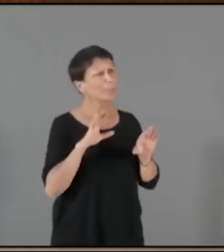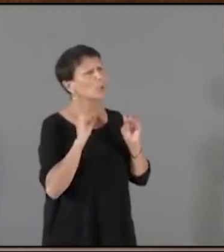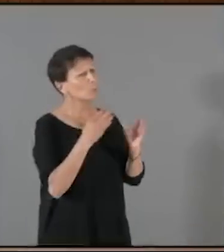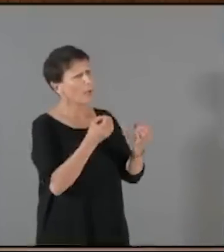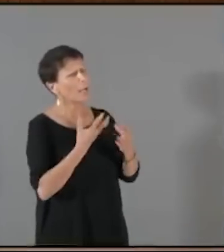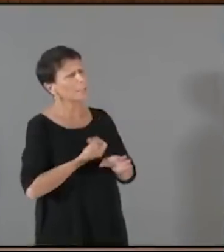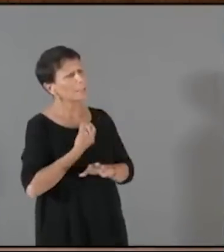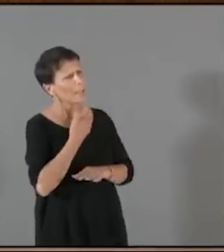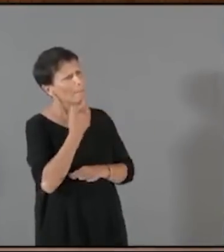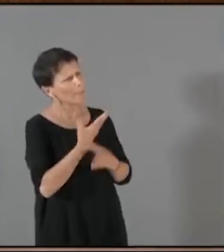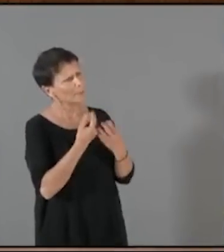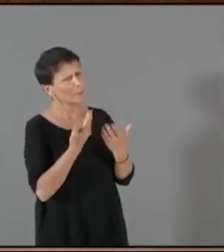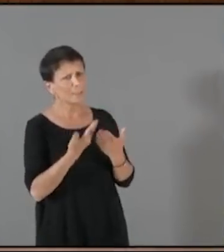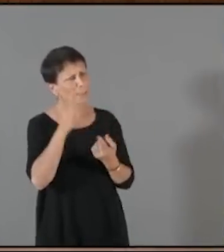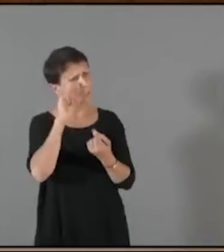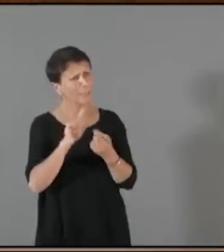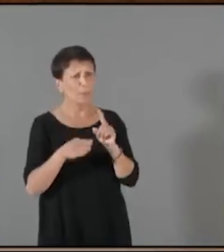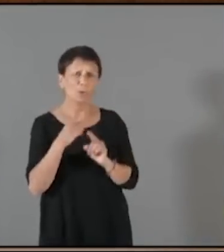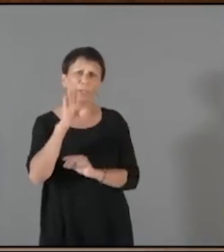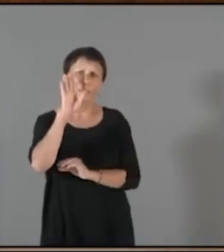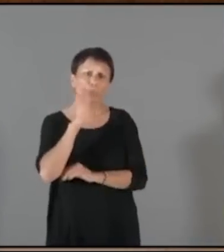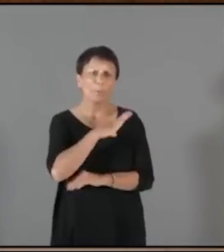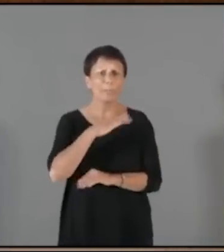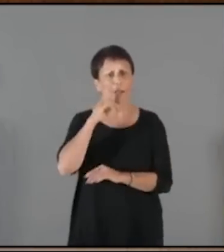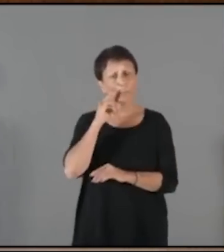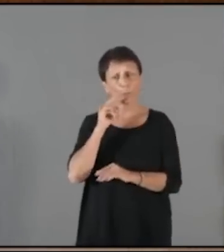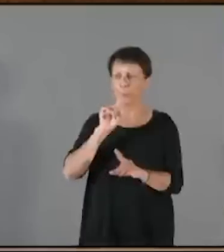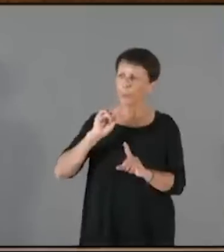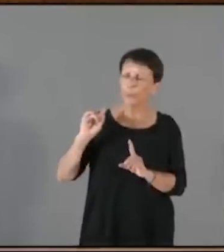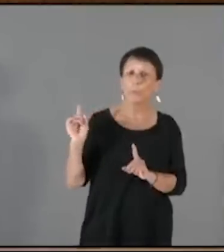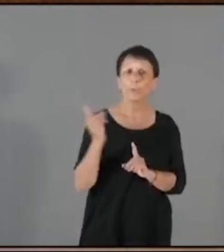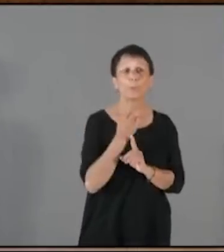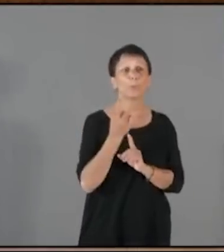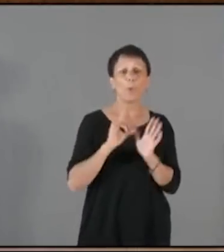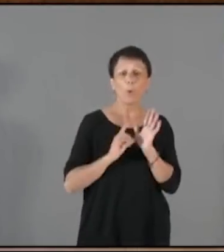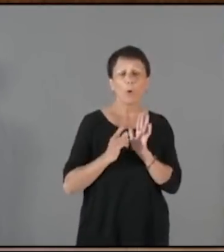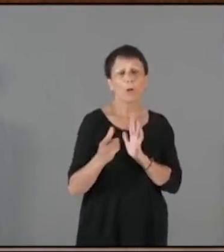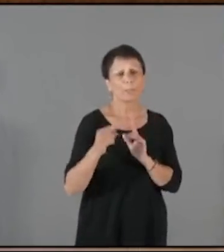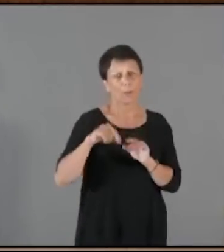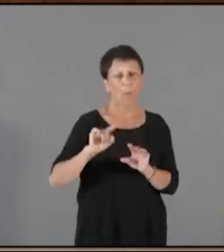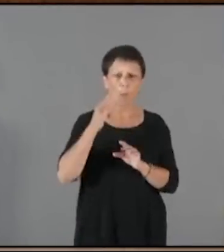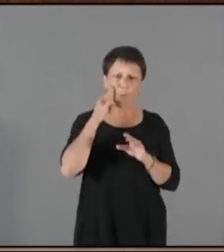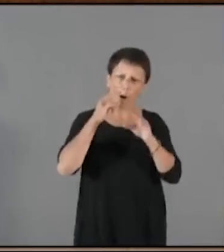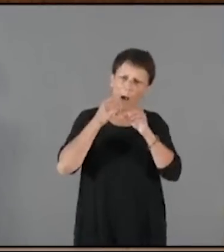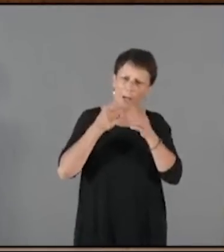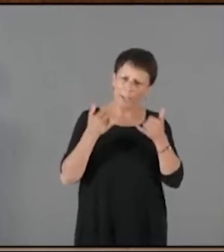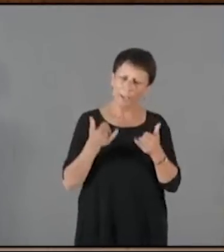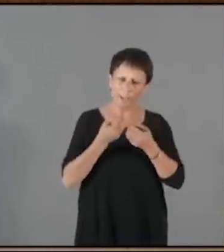fois. Le sujet est important, souffrez, mesdames et messieurs, que l'ensemble de ses conséquences en soit ici